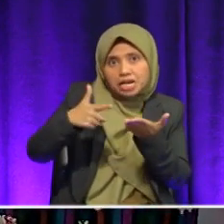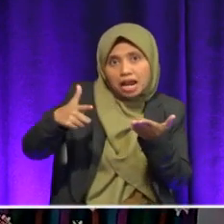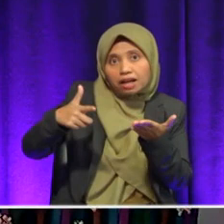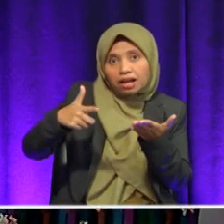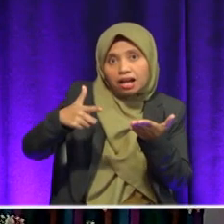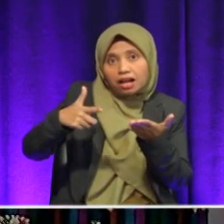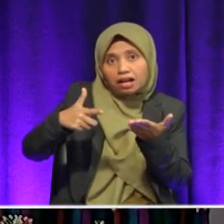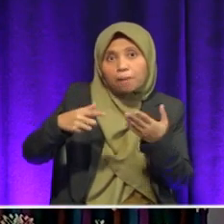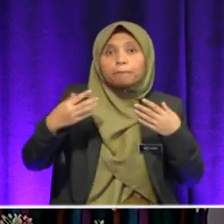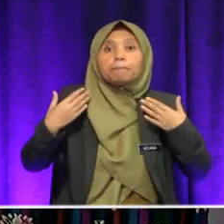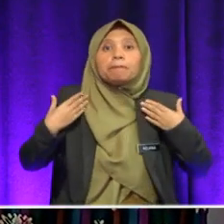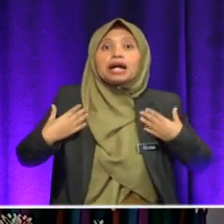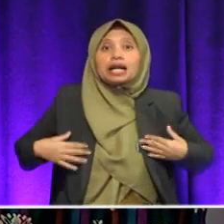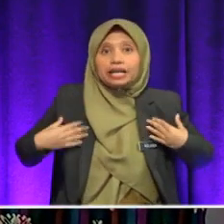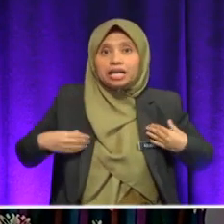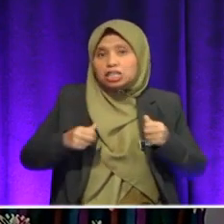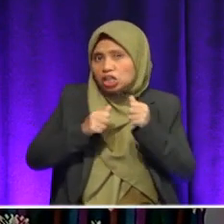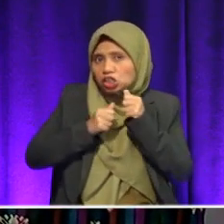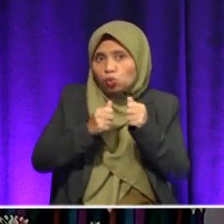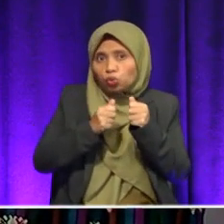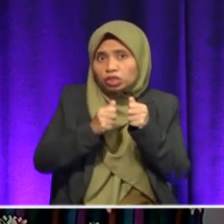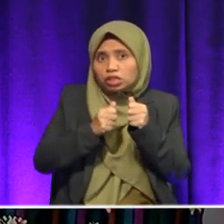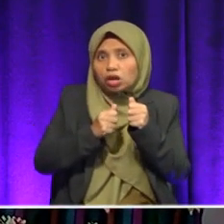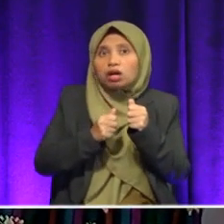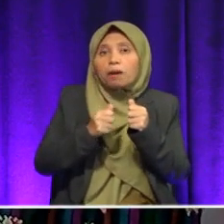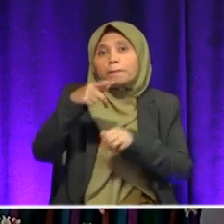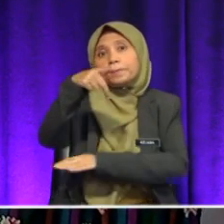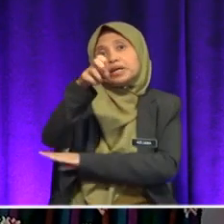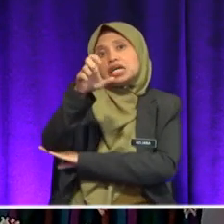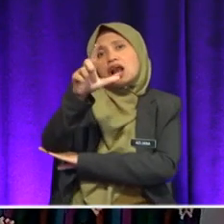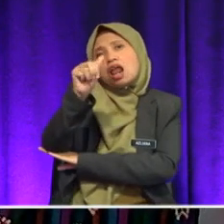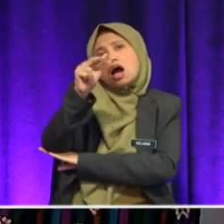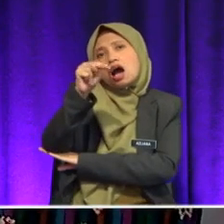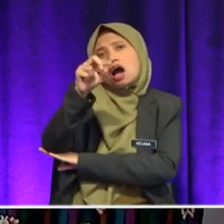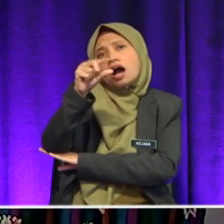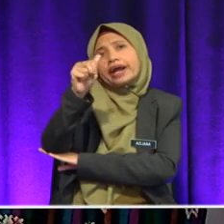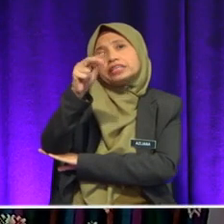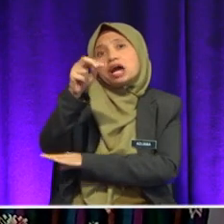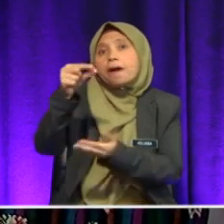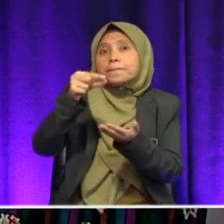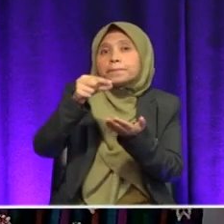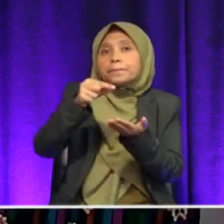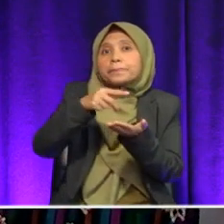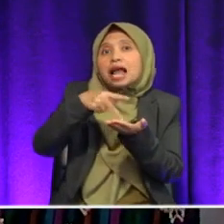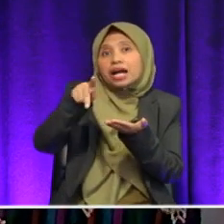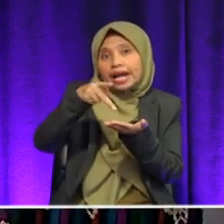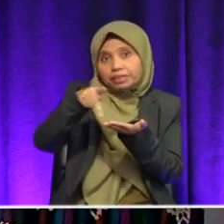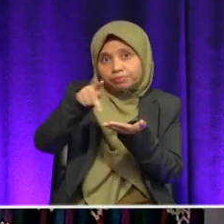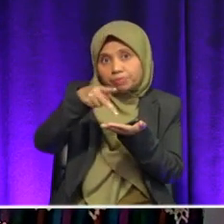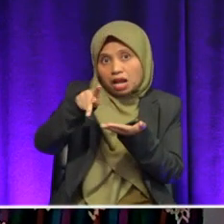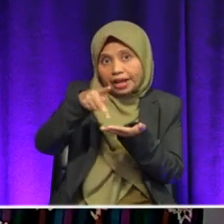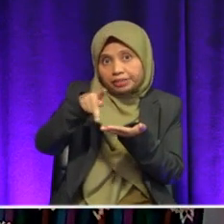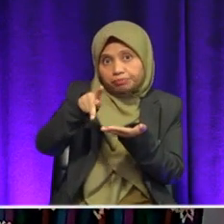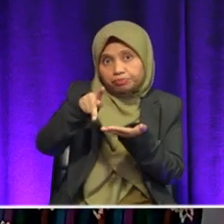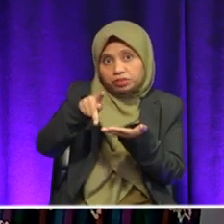berdasarkan kehendak pelanggan sebab bila kita ee ingin membuat saya cepat kaya langkahkan dusta pakaiannya